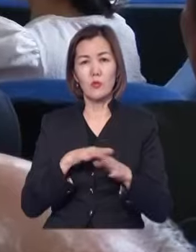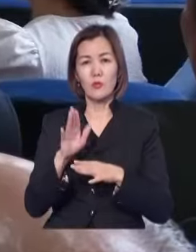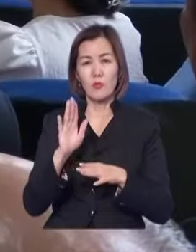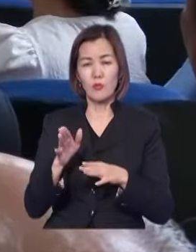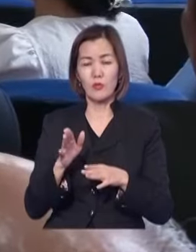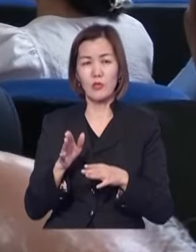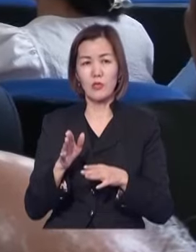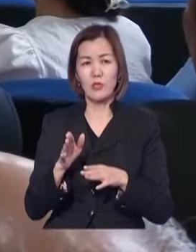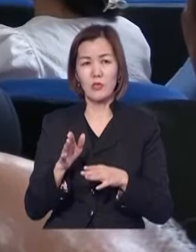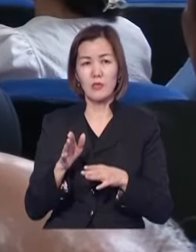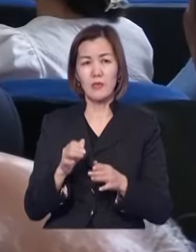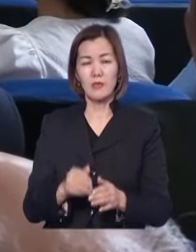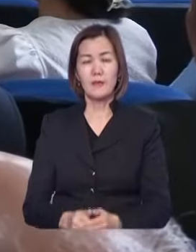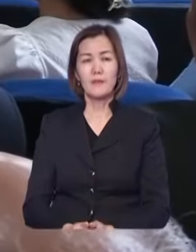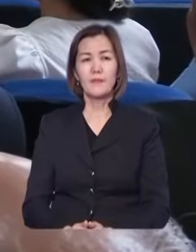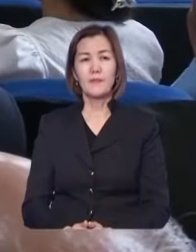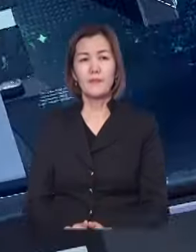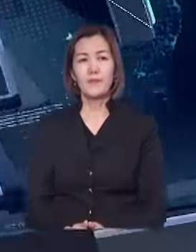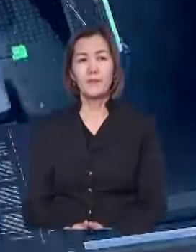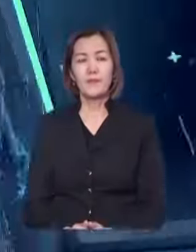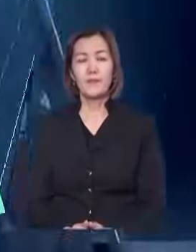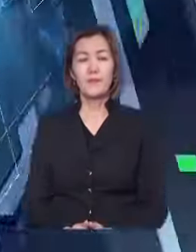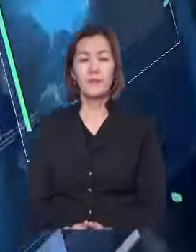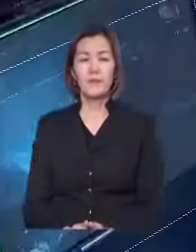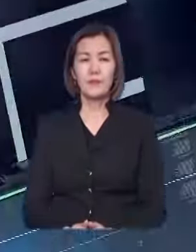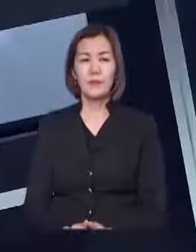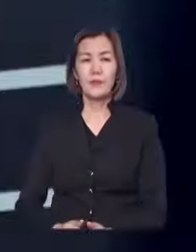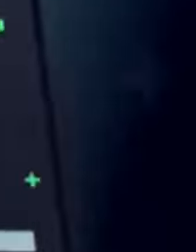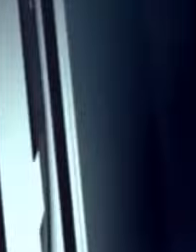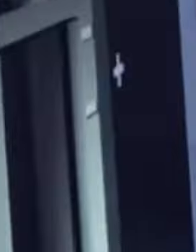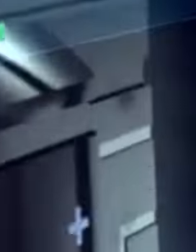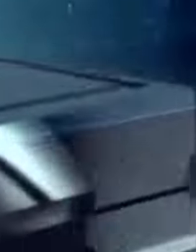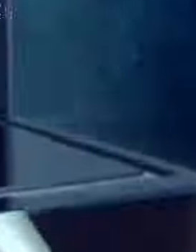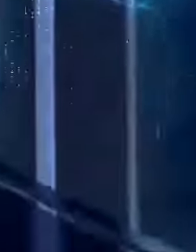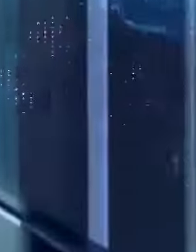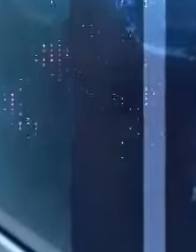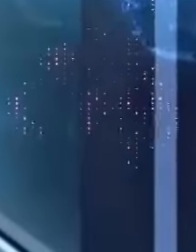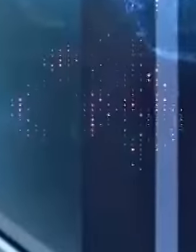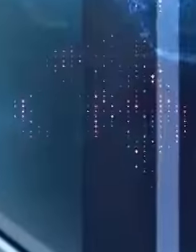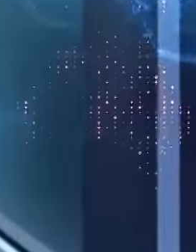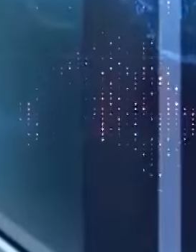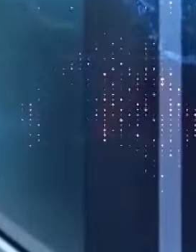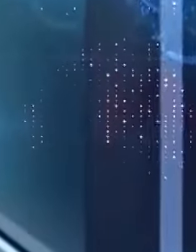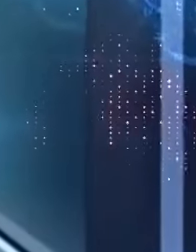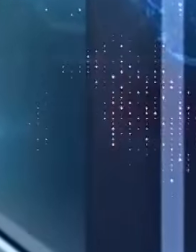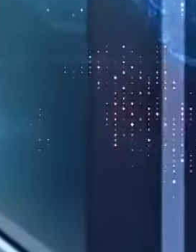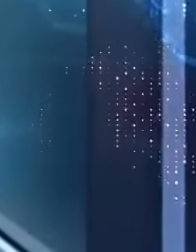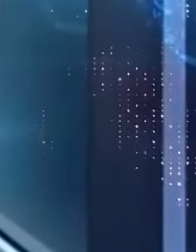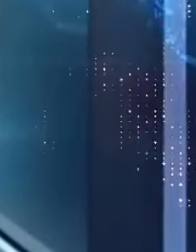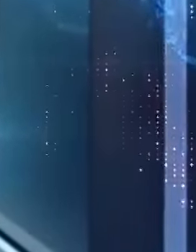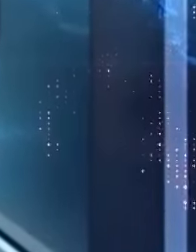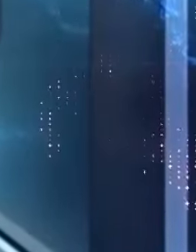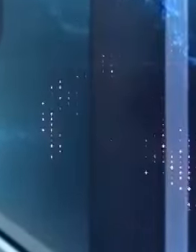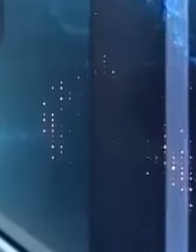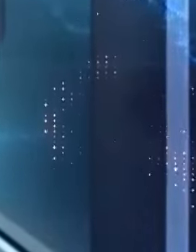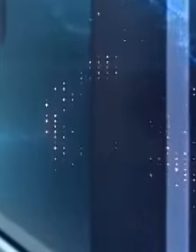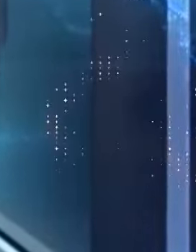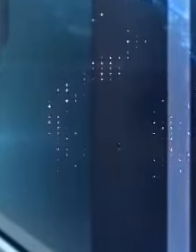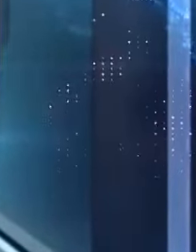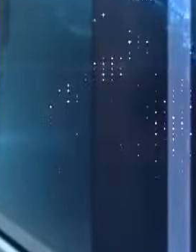дер кезінде аяқталса болғаны. Айылым Жүрсінқызы, Бекжан Кенжебай, Жетісу телеарнасы, Алматы облысы, Қарасай